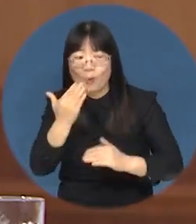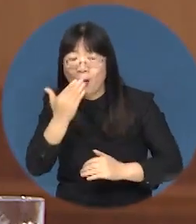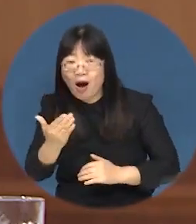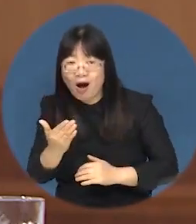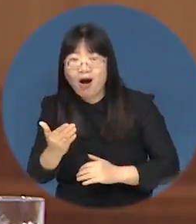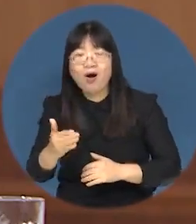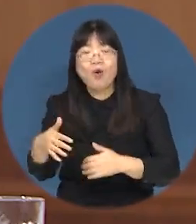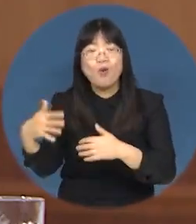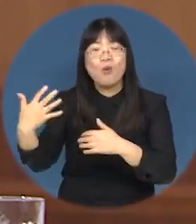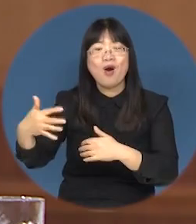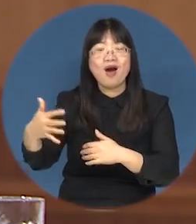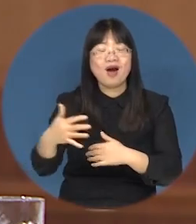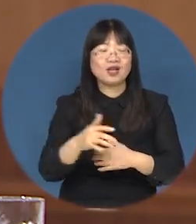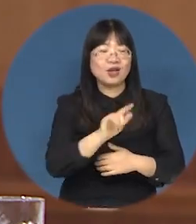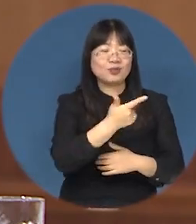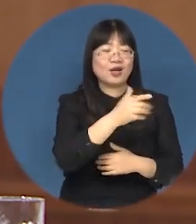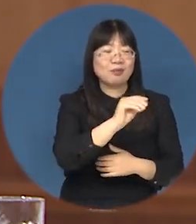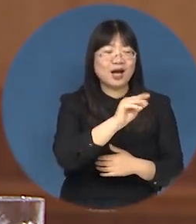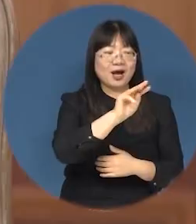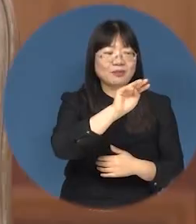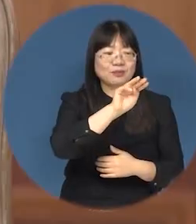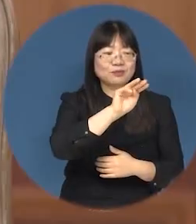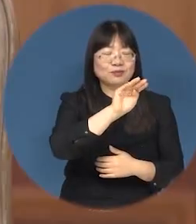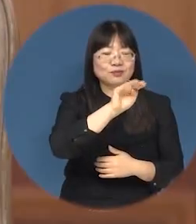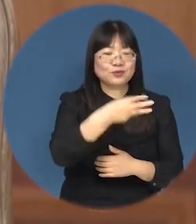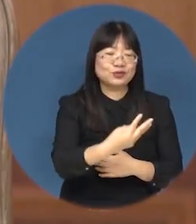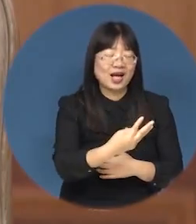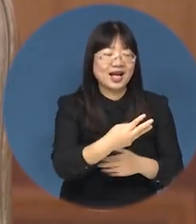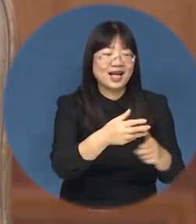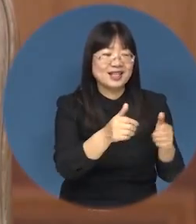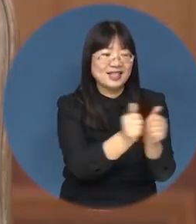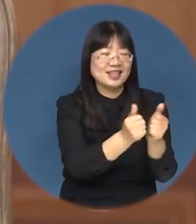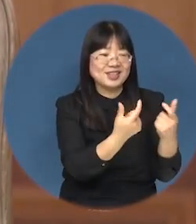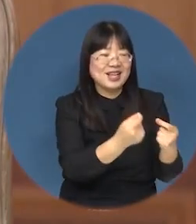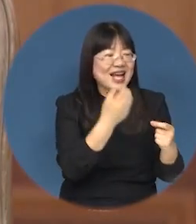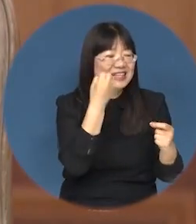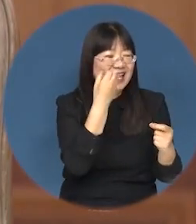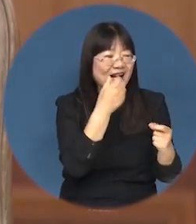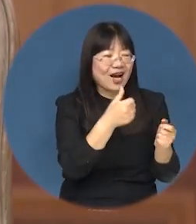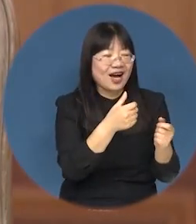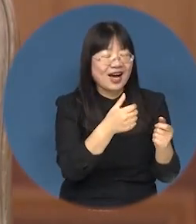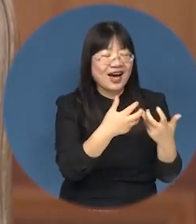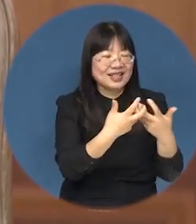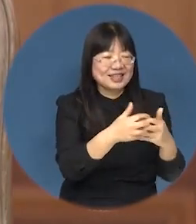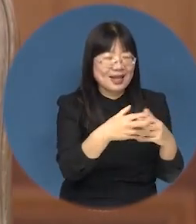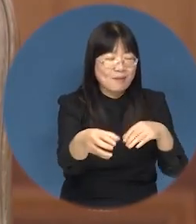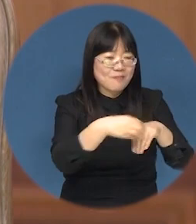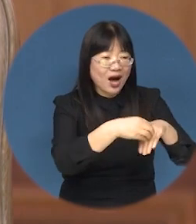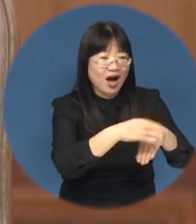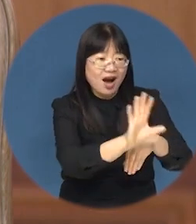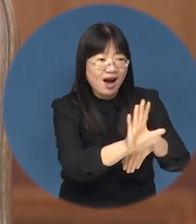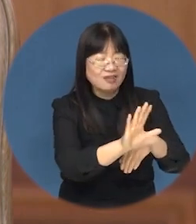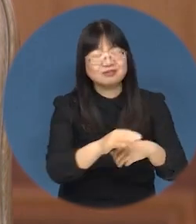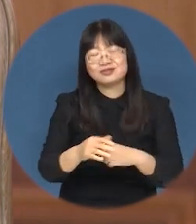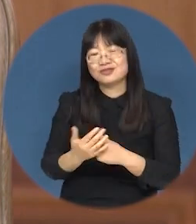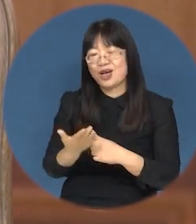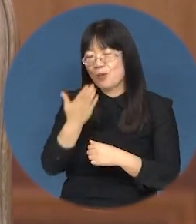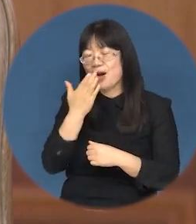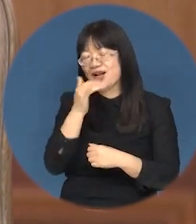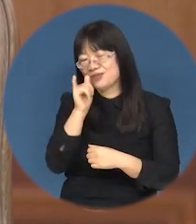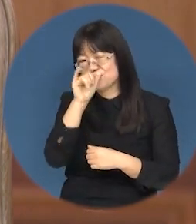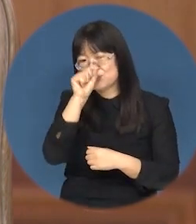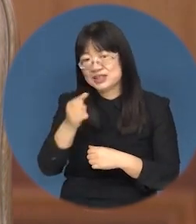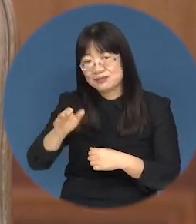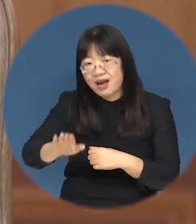혹시 무슨 600만 불의 사나이 같은 이상한 장치 하신 거 아니죠? 그런 장치를 해도 뛸 수만 있으면 좋겠죠. 근데 그런 장치를 할 수가 있는 게